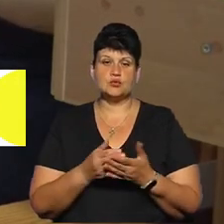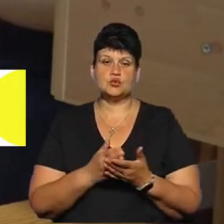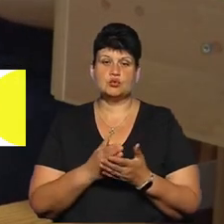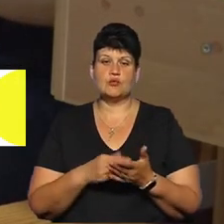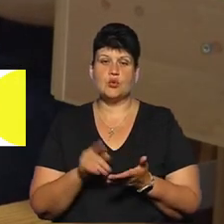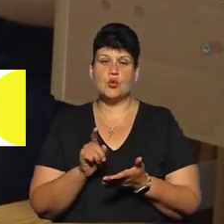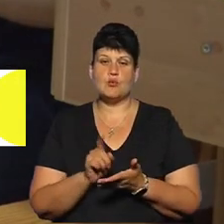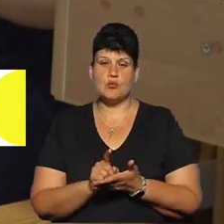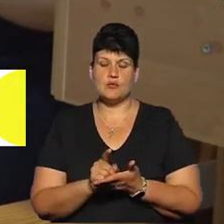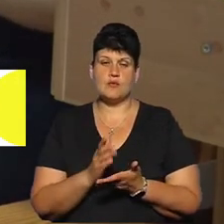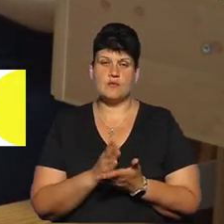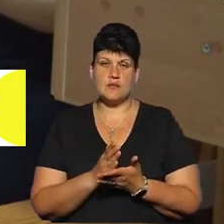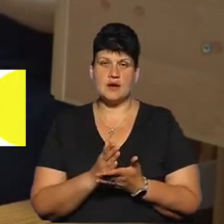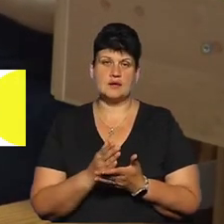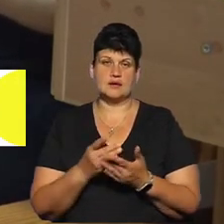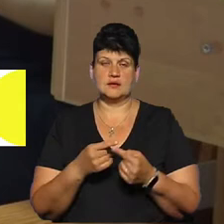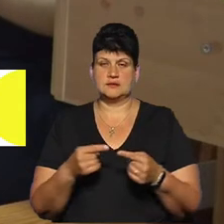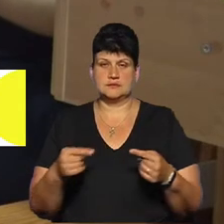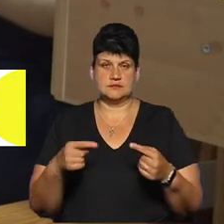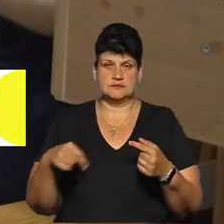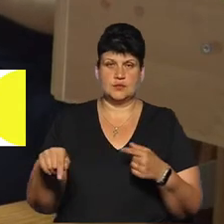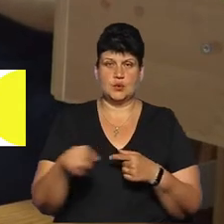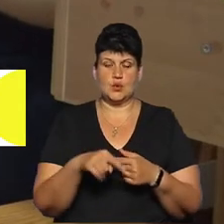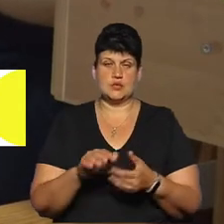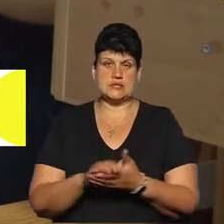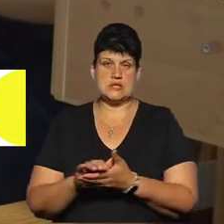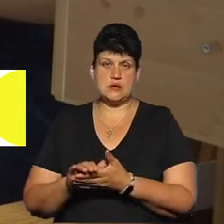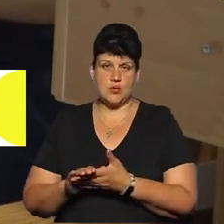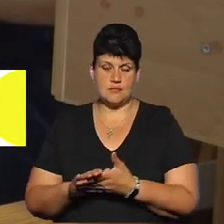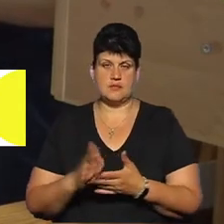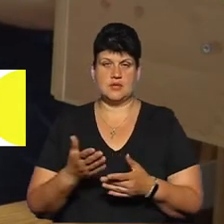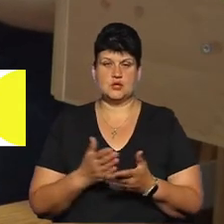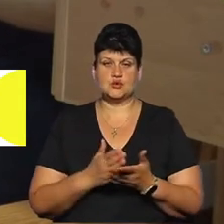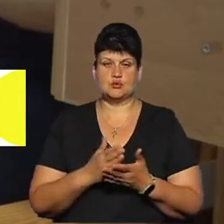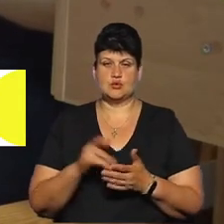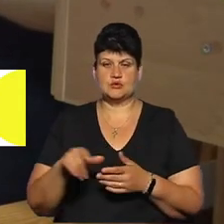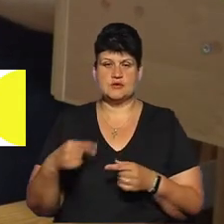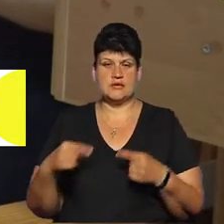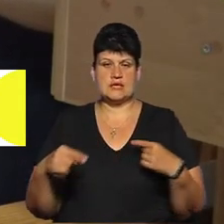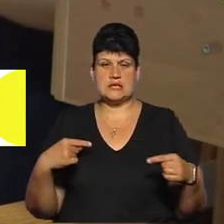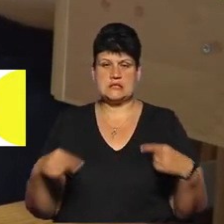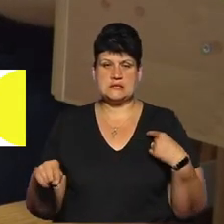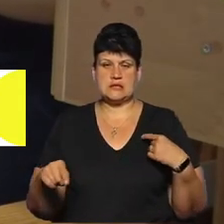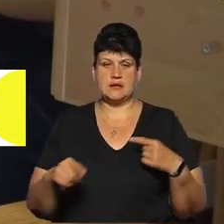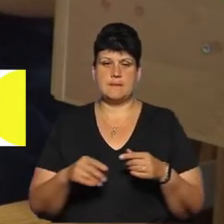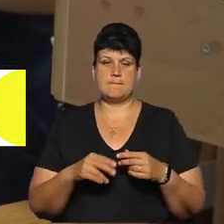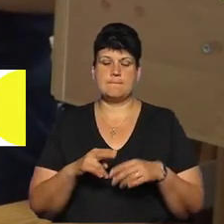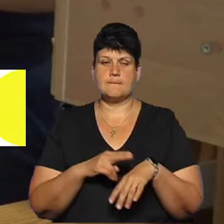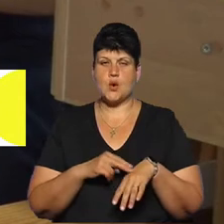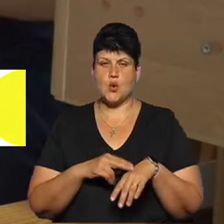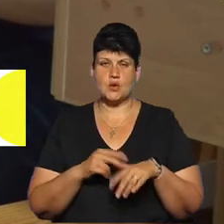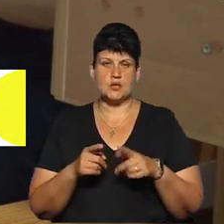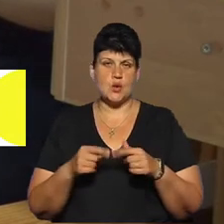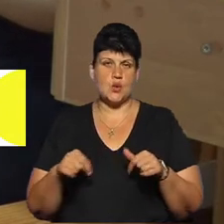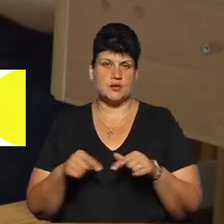має широке коло знайомих, в тому числі і серед службових осіб різних правоохоронних органів, і добре обізнаний із